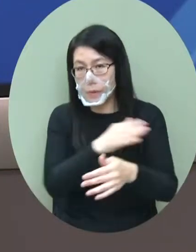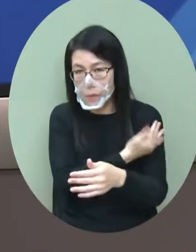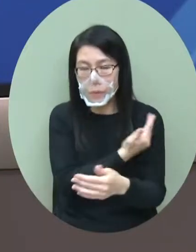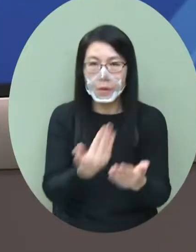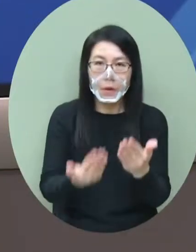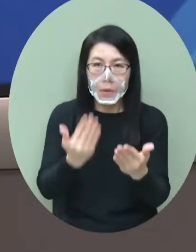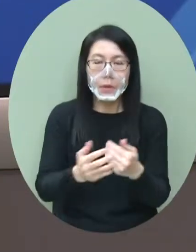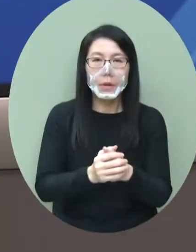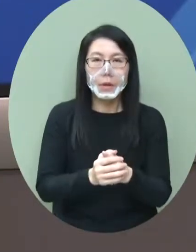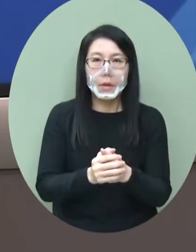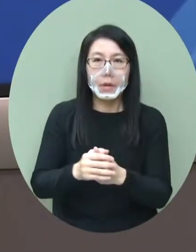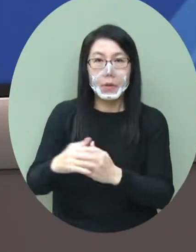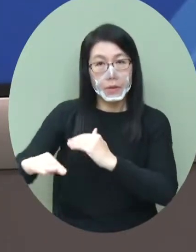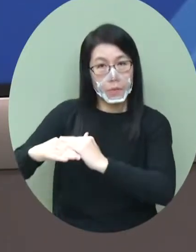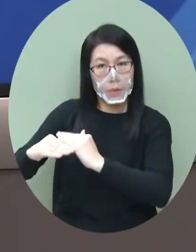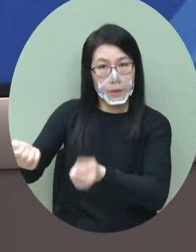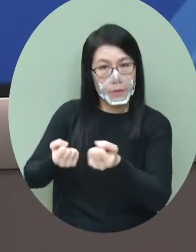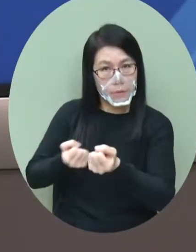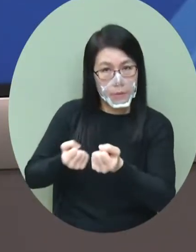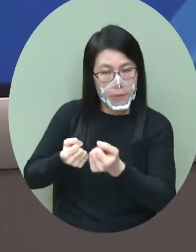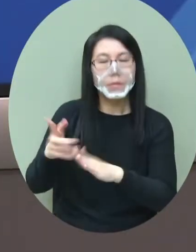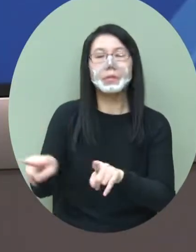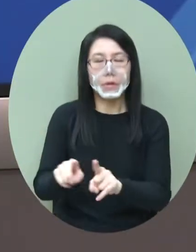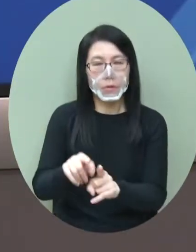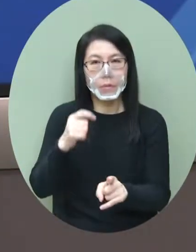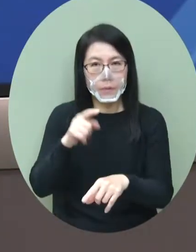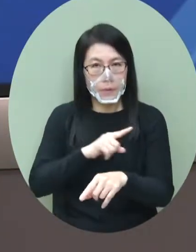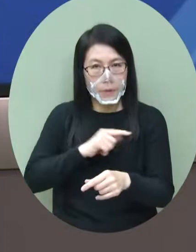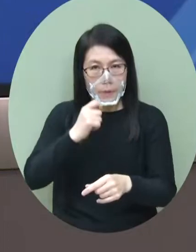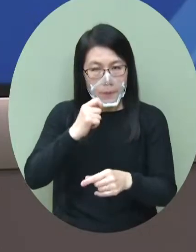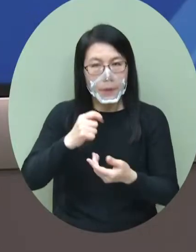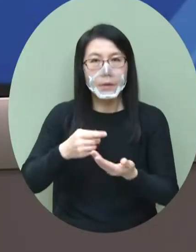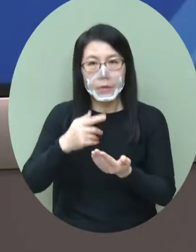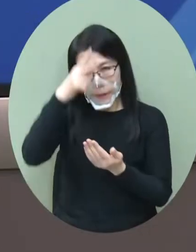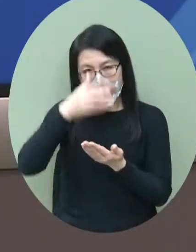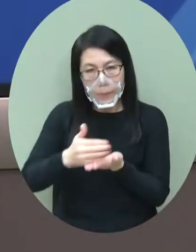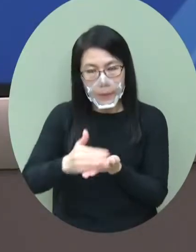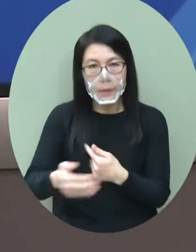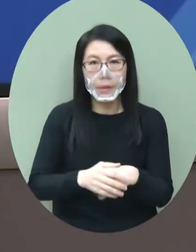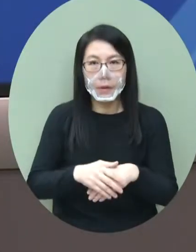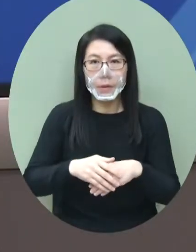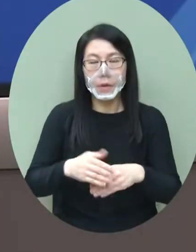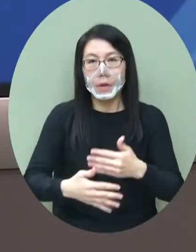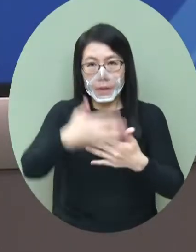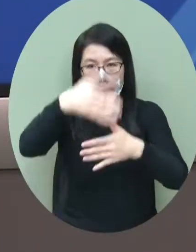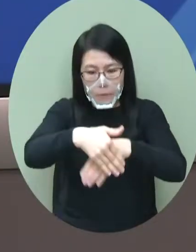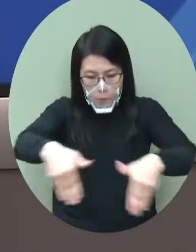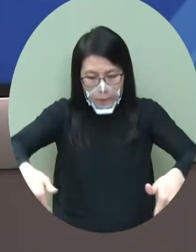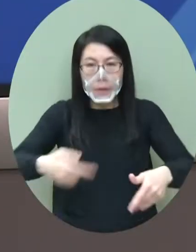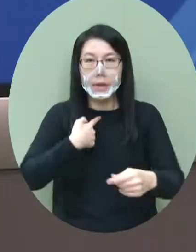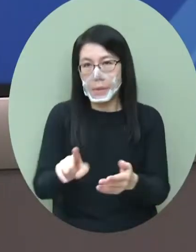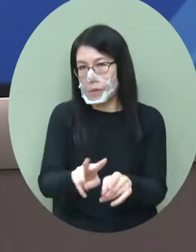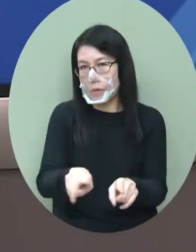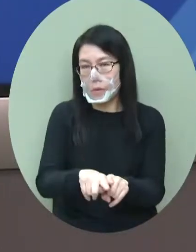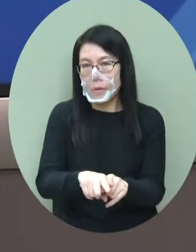工作人员，还有跨境的货车师傅，还有在微风强检的时